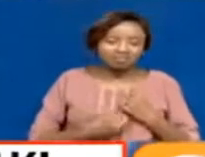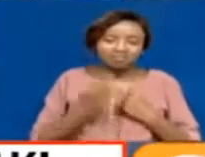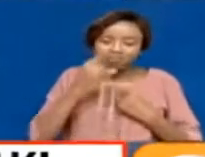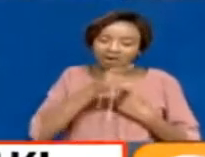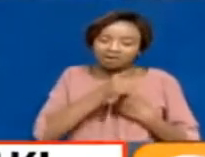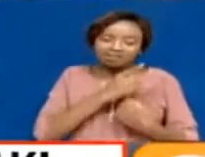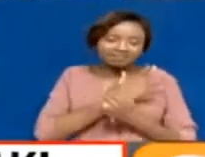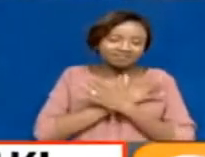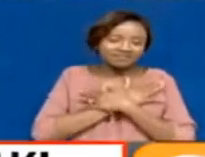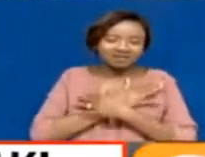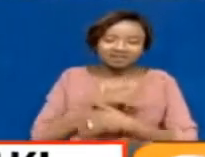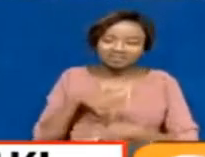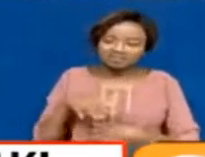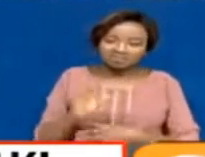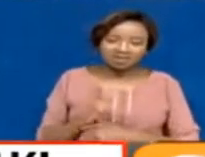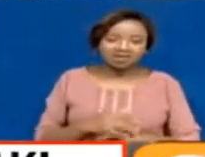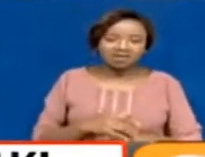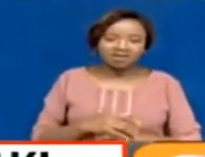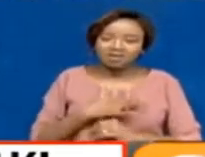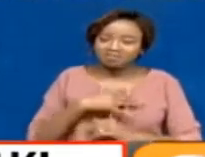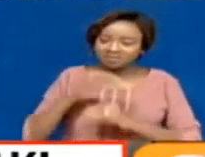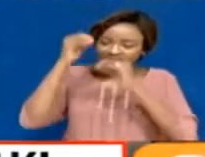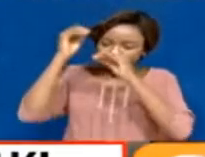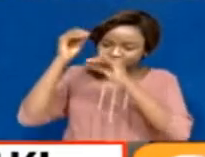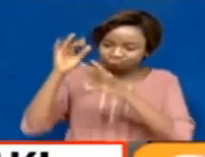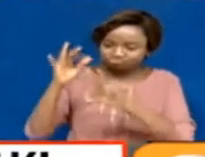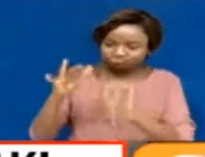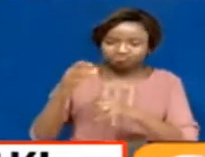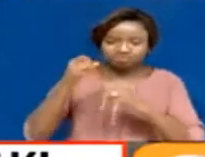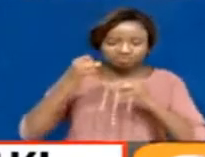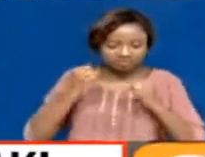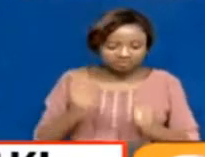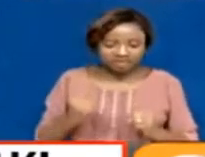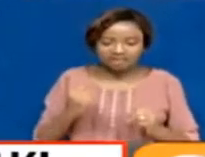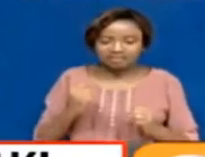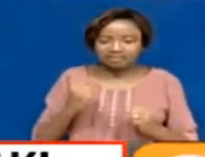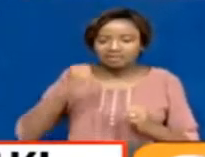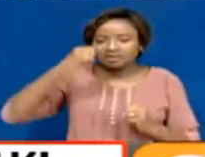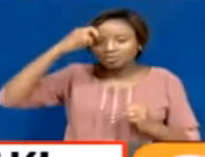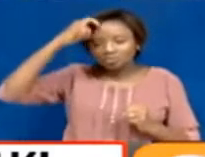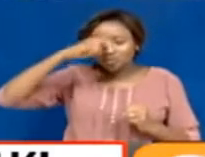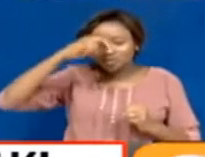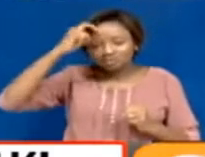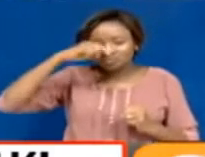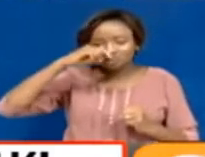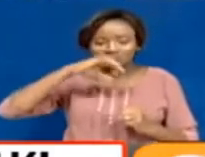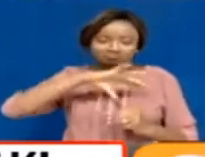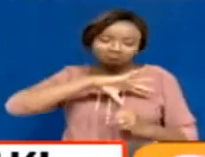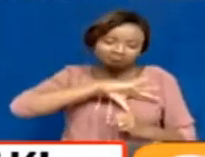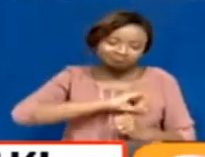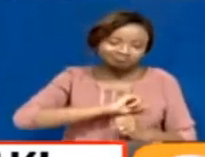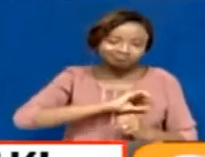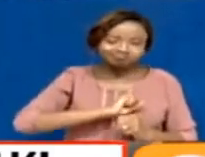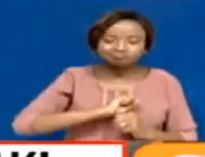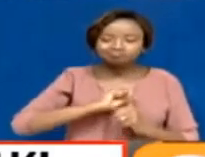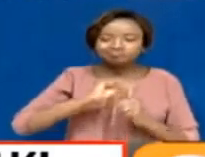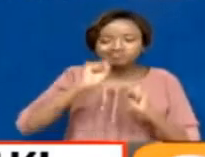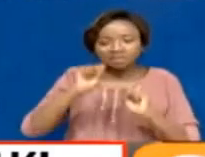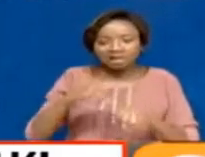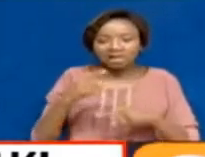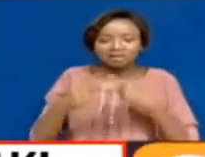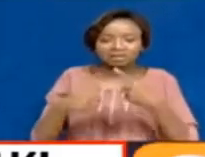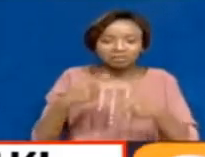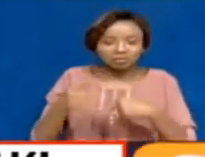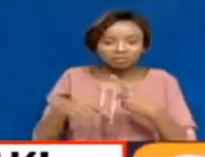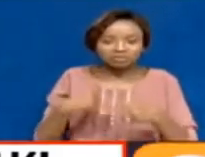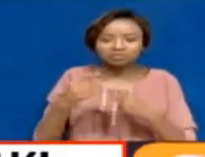hata yeye, mpe busara, mpe matumaini, ili aendelee kuongoza taifa hili